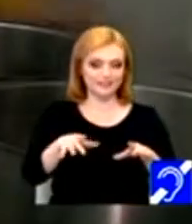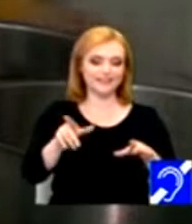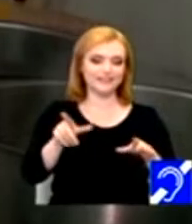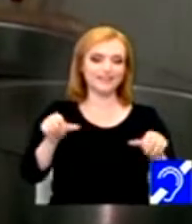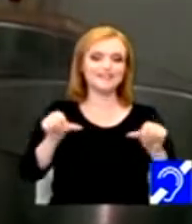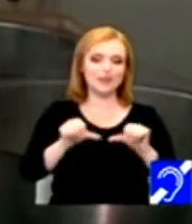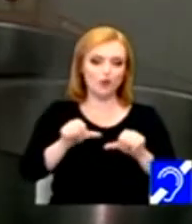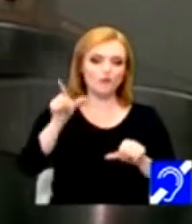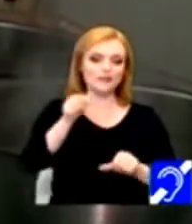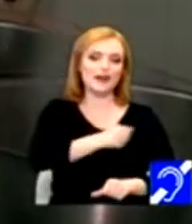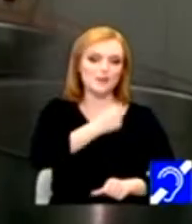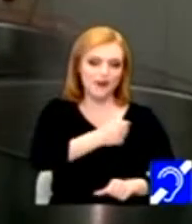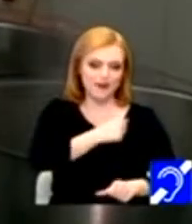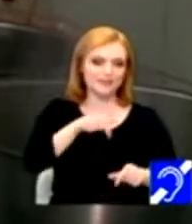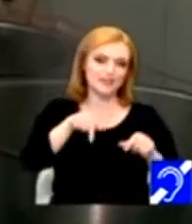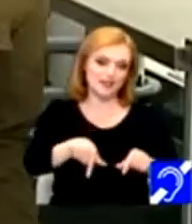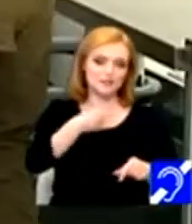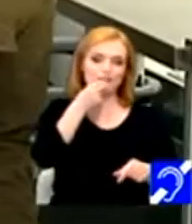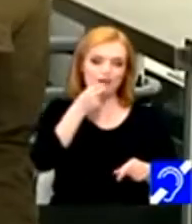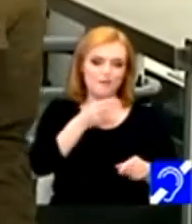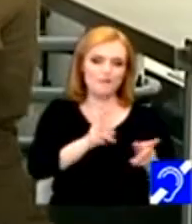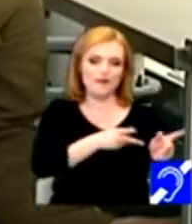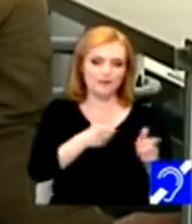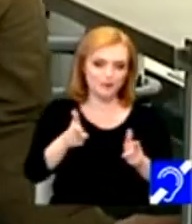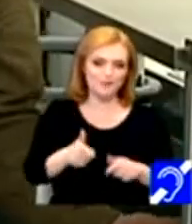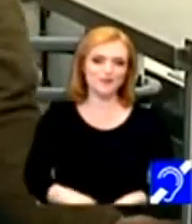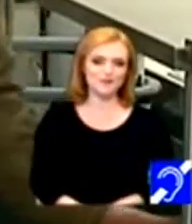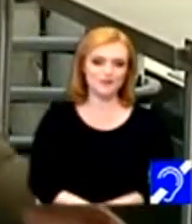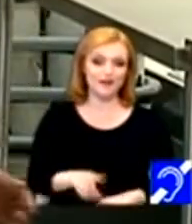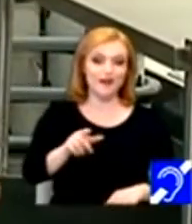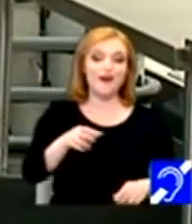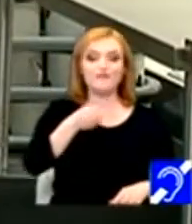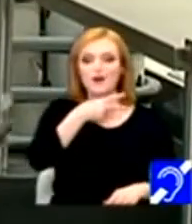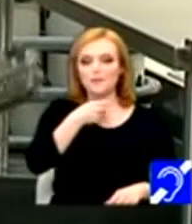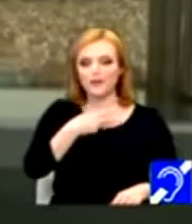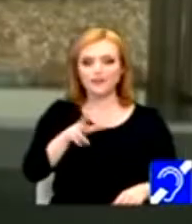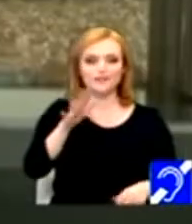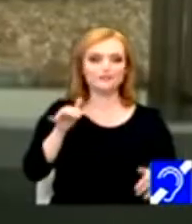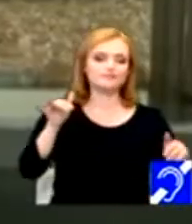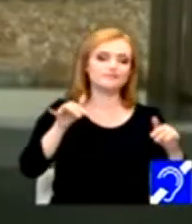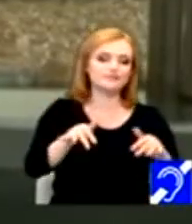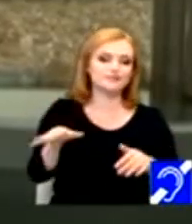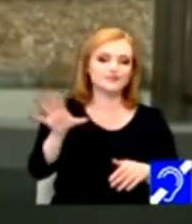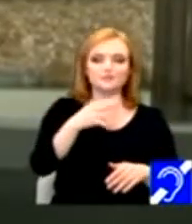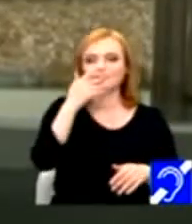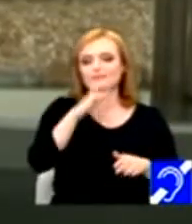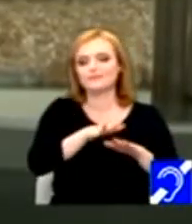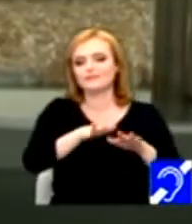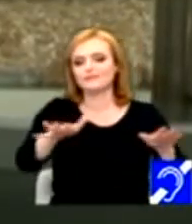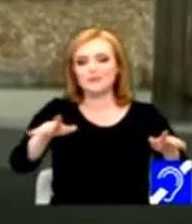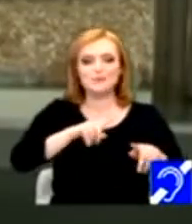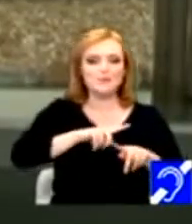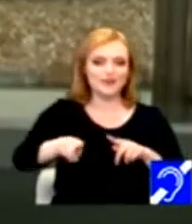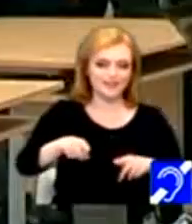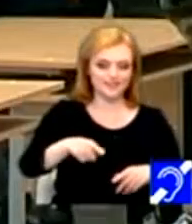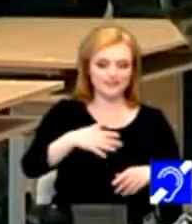a acapăra multe cunoștințe în domeniul culinariei. La prânz, cantina batalionului a fost inundată de mirosul bucatelor tradiționale.